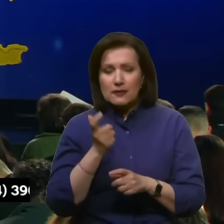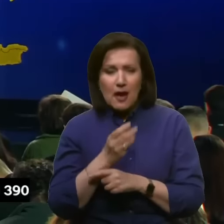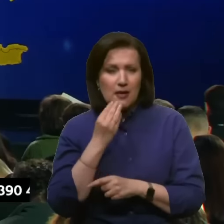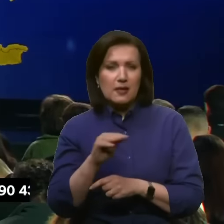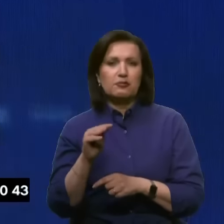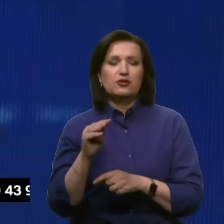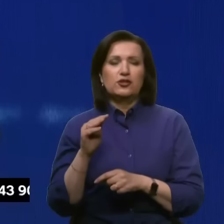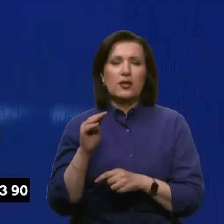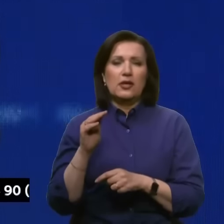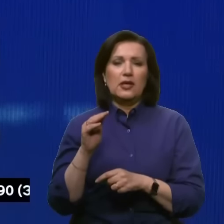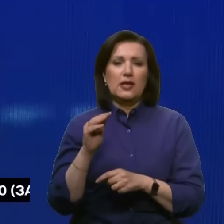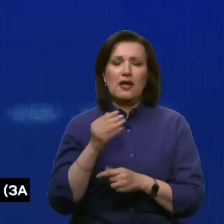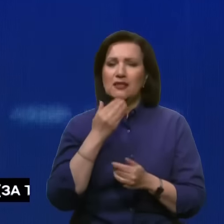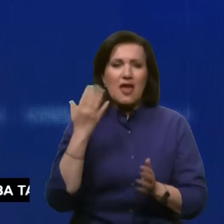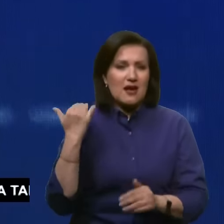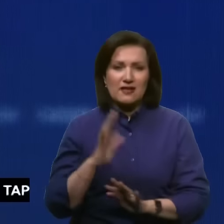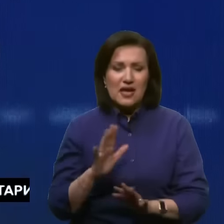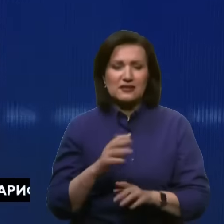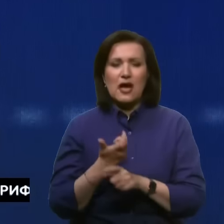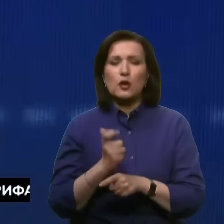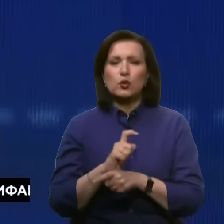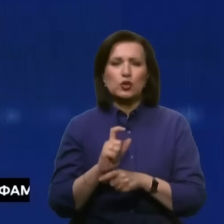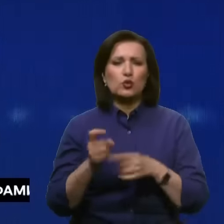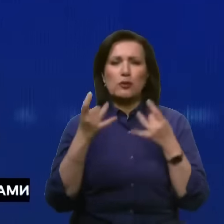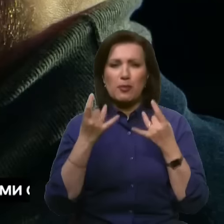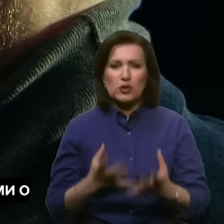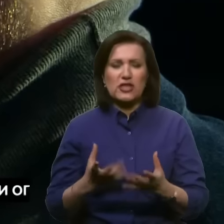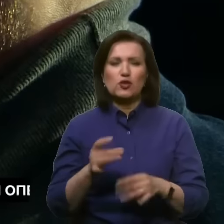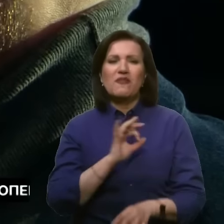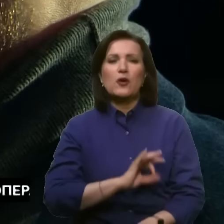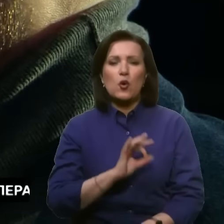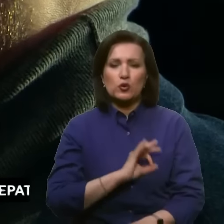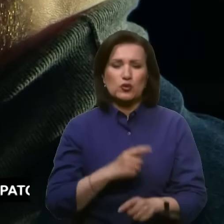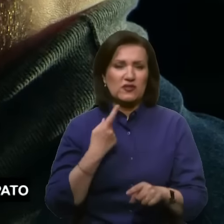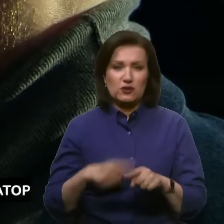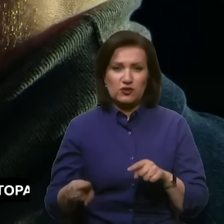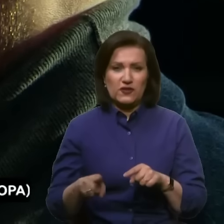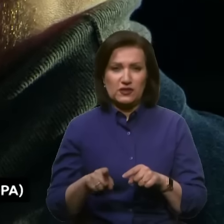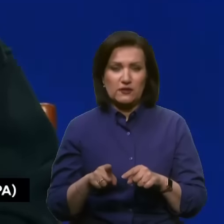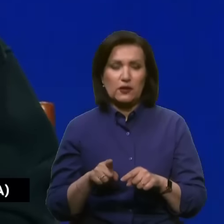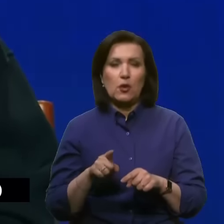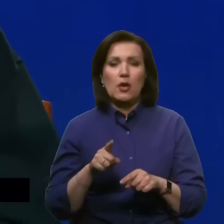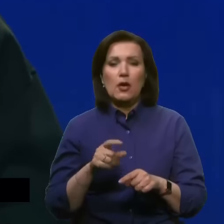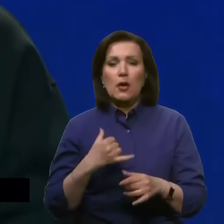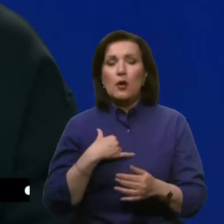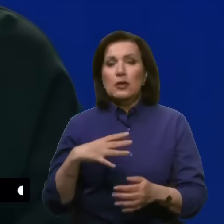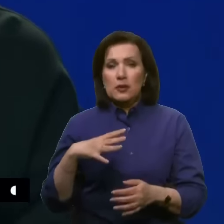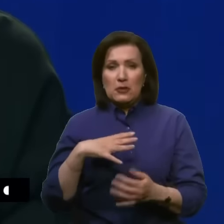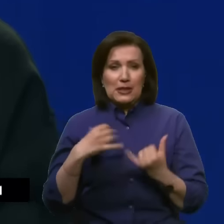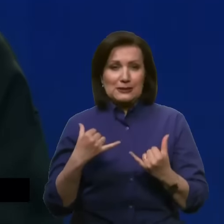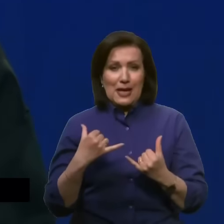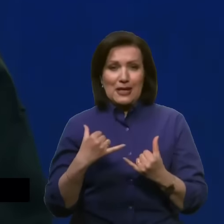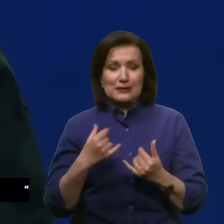Найліпша, не радянська, а дуже-дуже проста, щоб використати дуже швидко, використовувати. У мене була